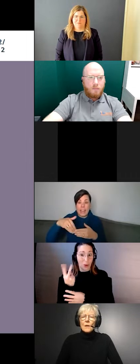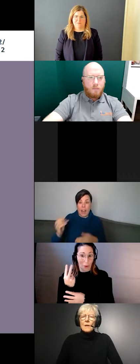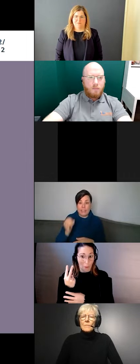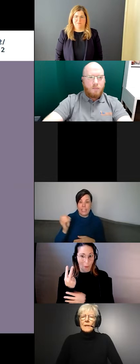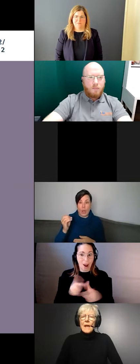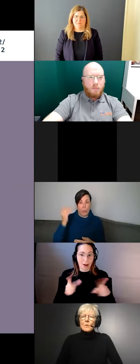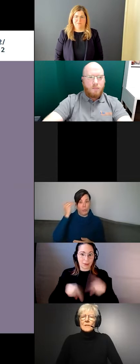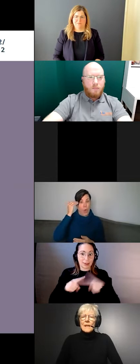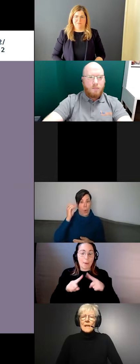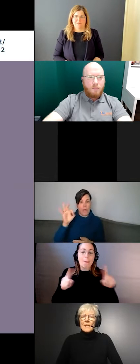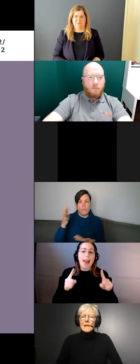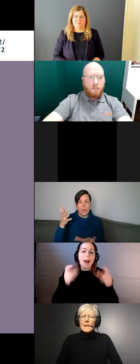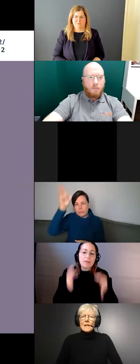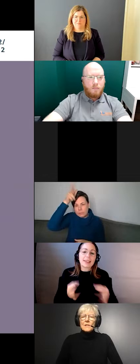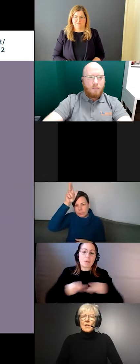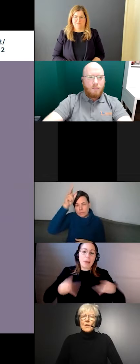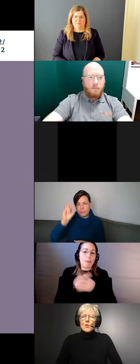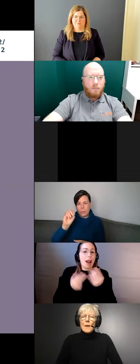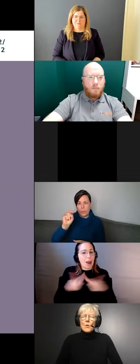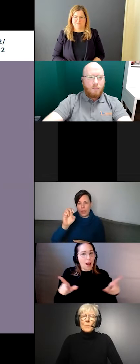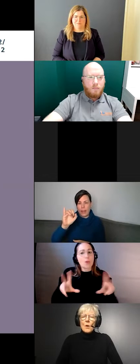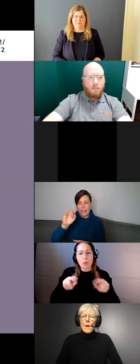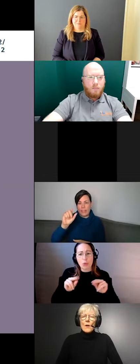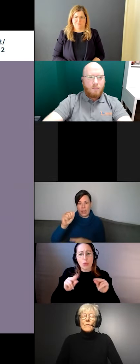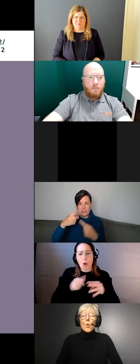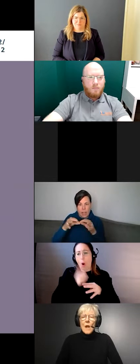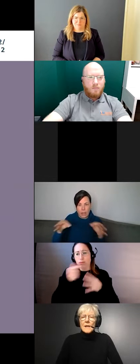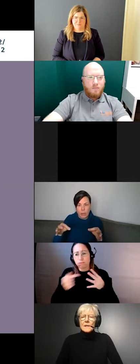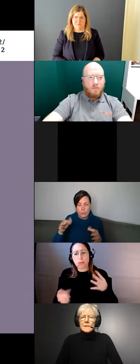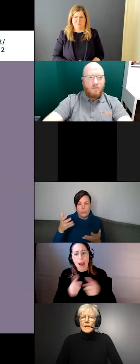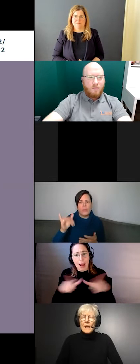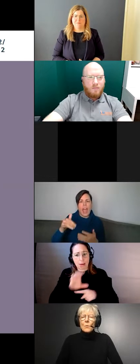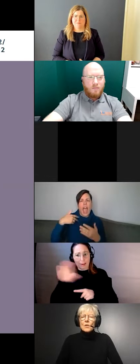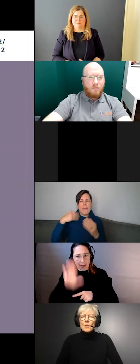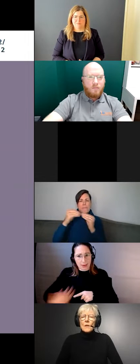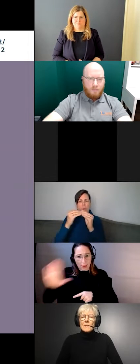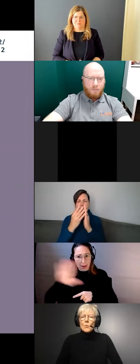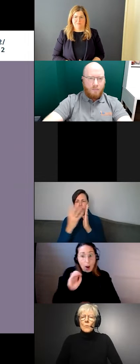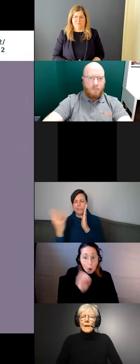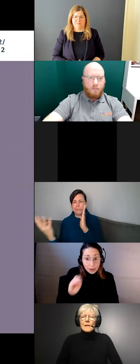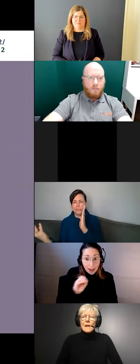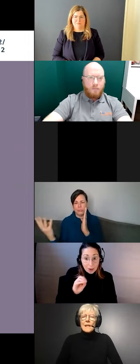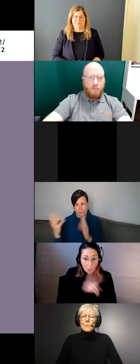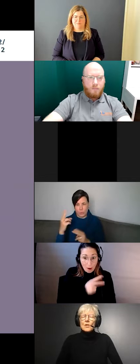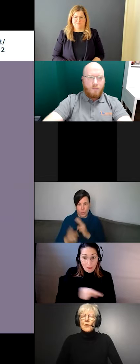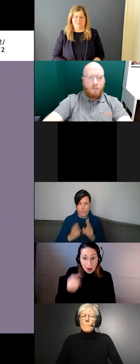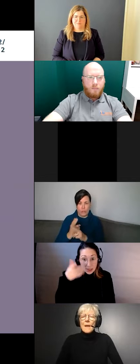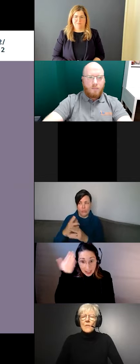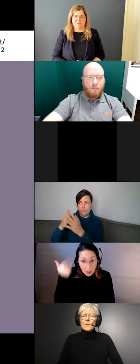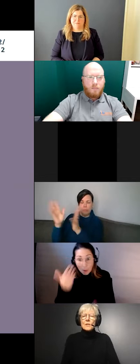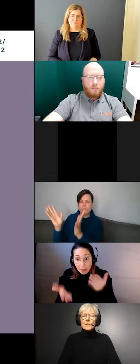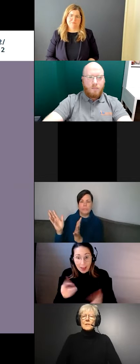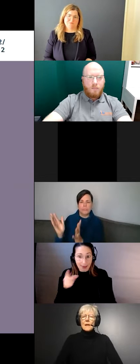2 langues officielles, mais nous ne sommes pas un pays bilingue. Il y a plusieurs autres langues au Canada. En Ontario, vous ne